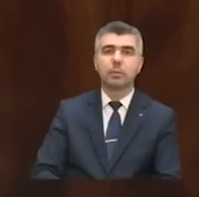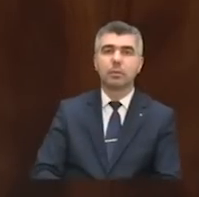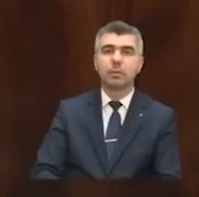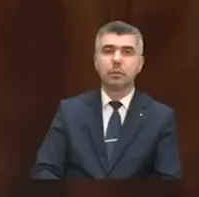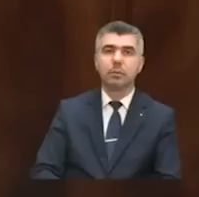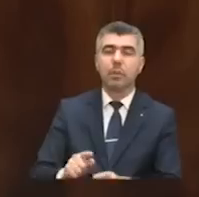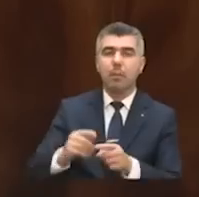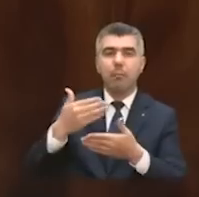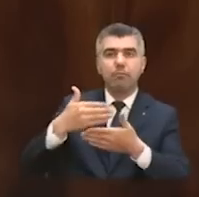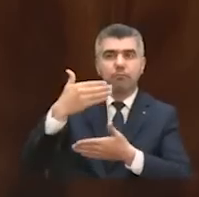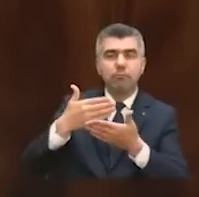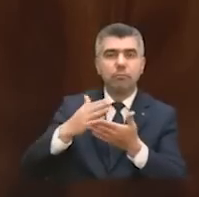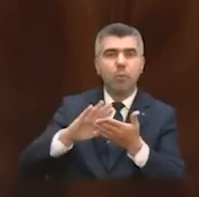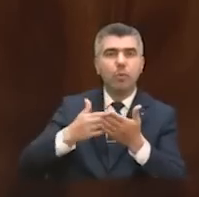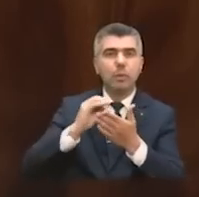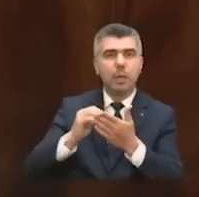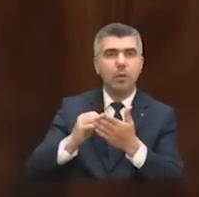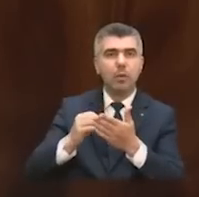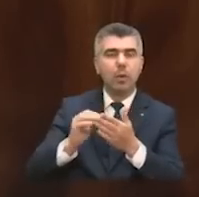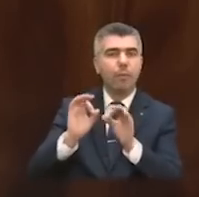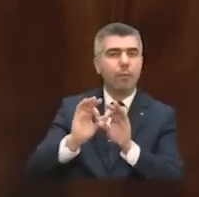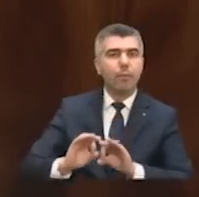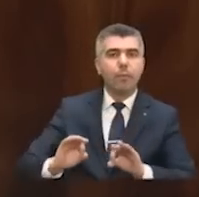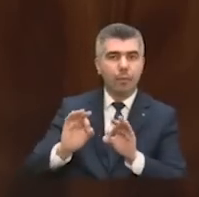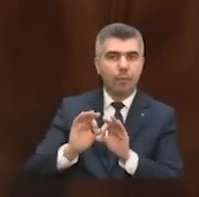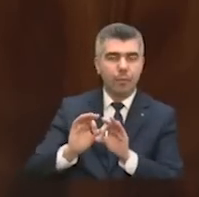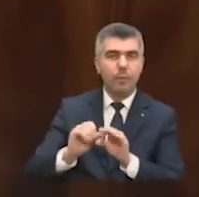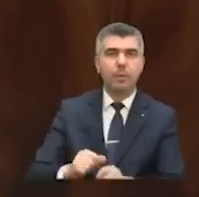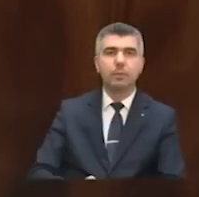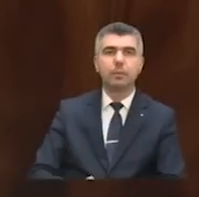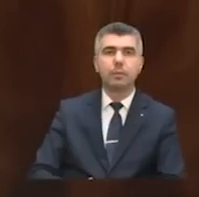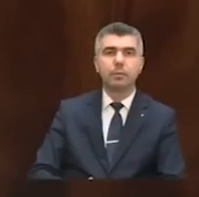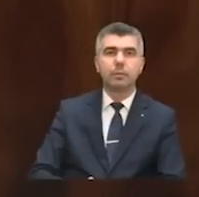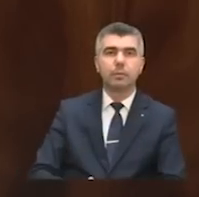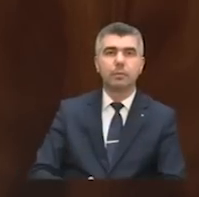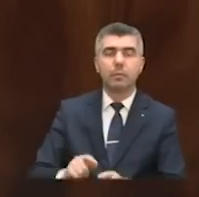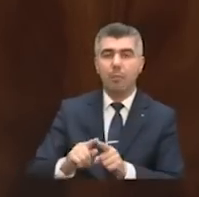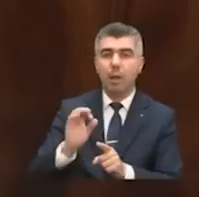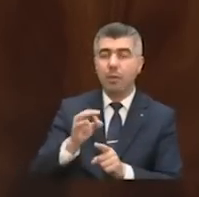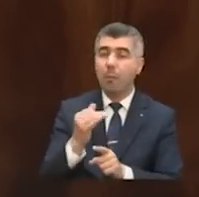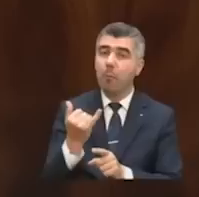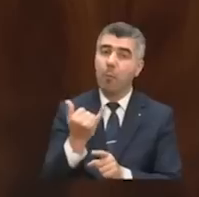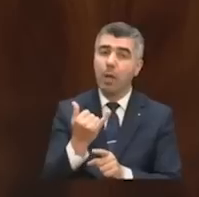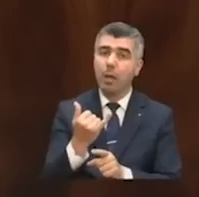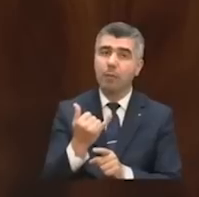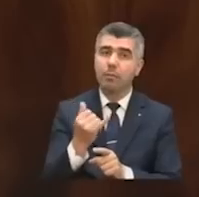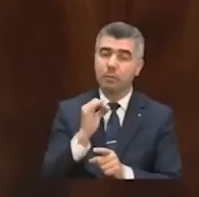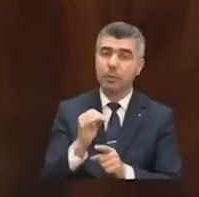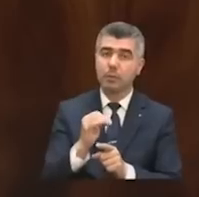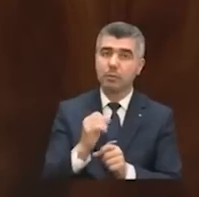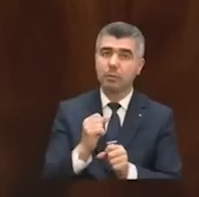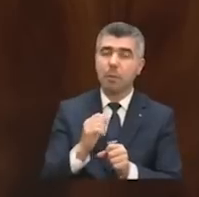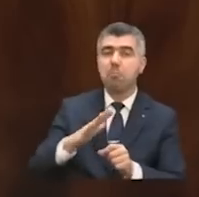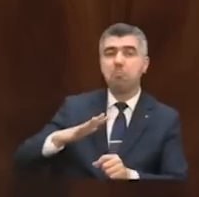بنفس لي باتيمون وبنفس هذا، وبلا ما تبني راه يمكن لك، لأنه خصنا المنافسة. دابا مدينة